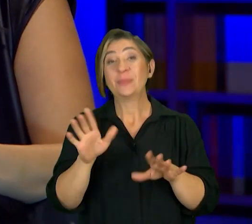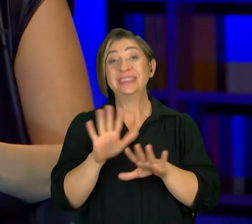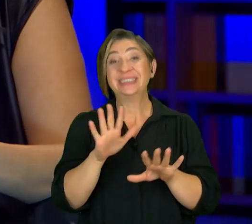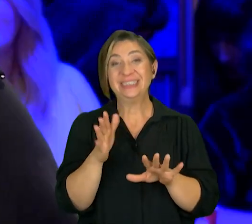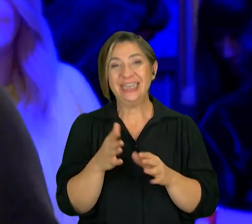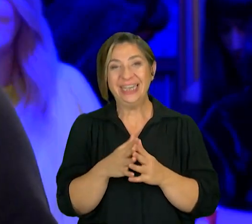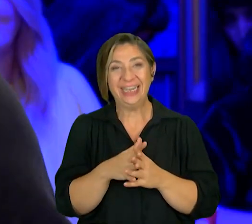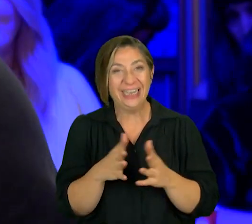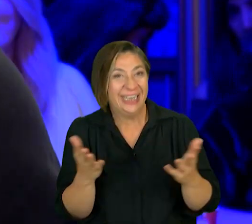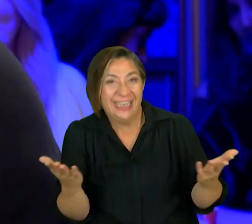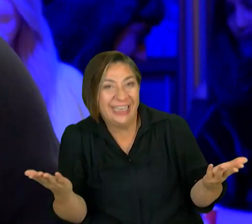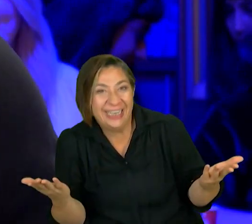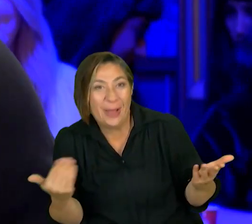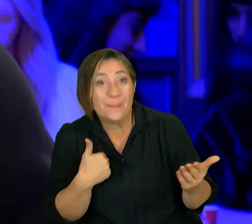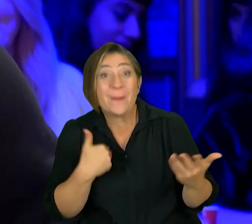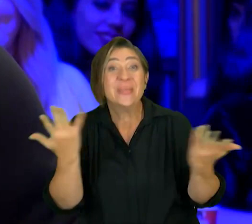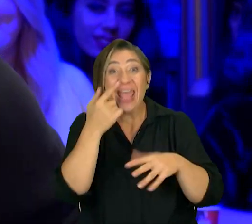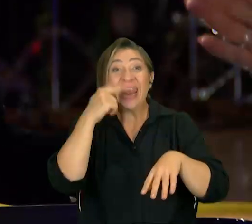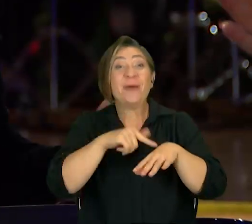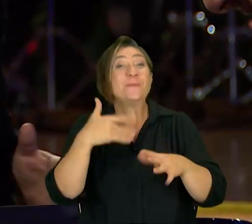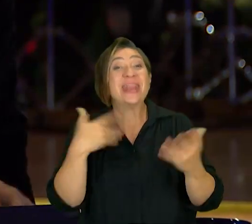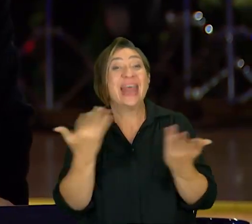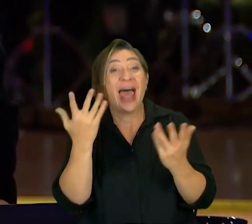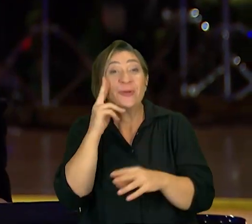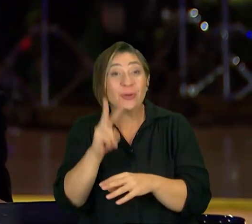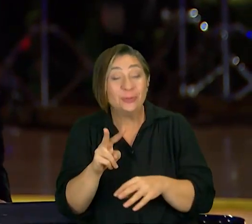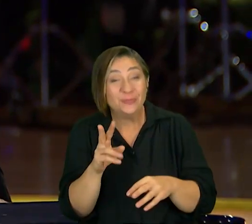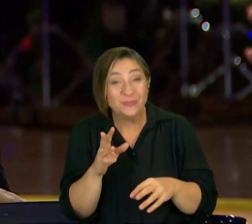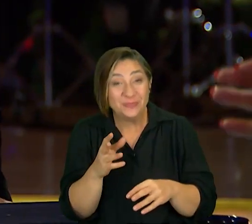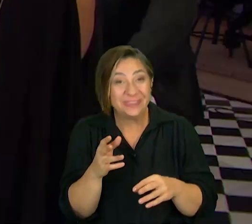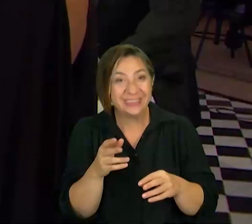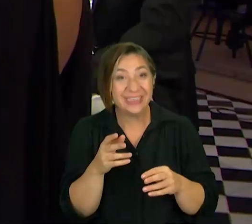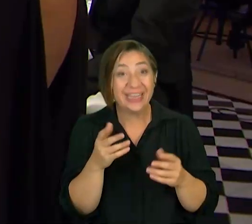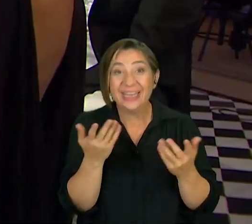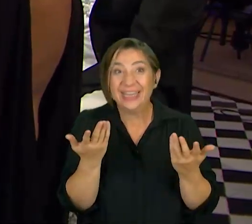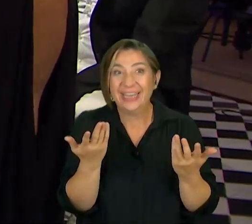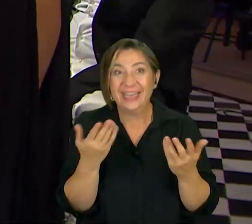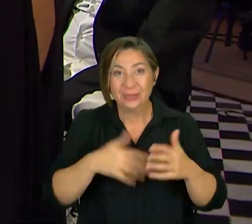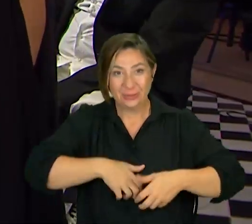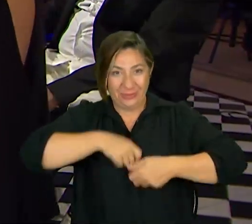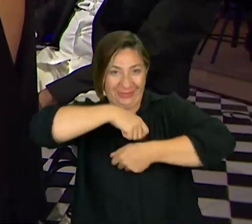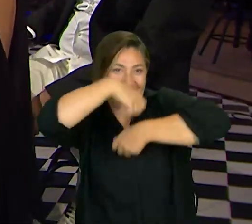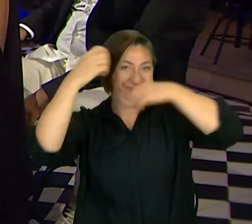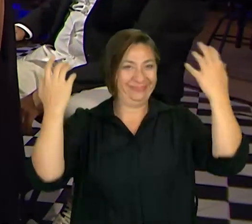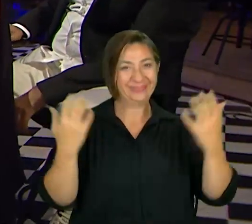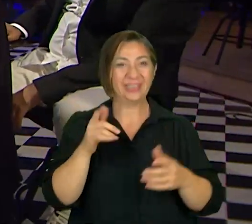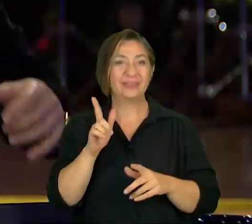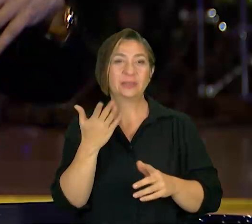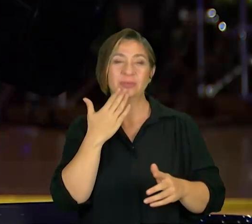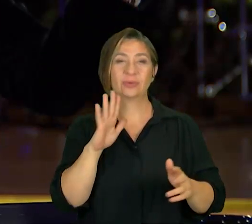Öyle söyleyeyim. Çünkü neler, ben inanamıyorum. Ben neler gördüm yani. Ben mi inanamıyorum? Yani önemli. Soyunmanıza ihtiyaç yok.